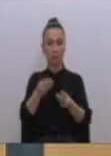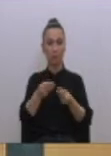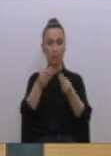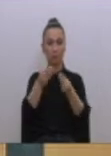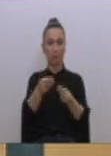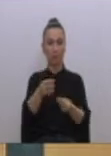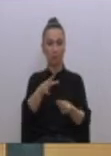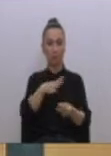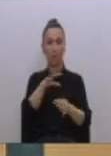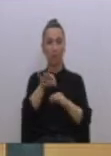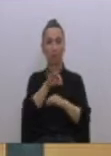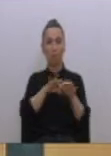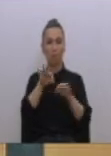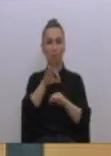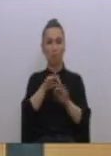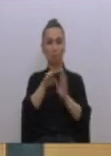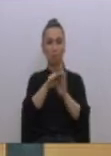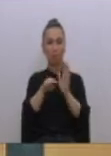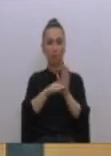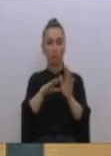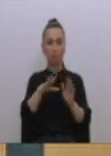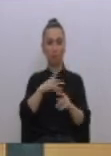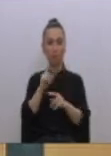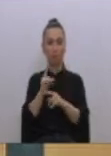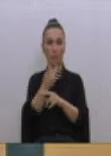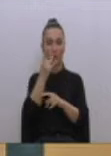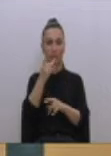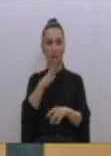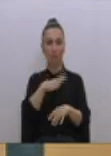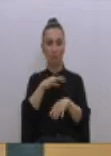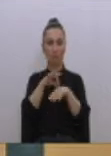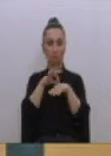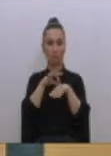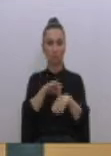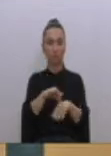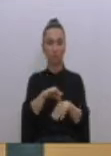სასერტიფიკაციო პროგრამა, რაც ჩვენი ექსკლუზიური